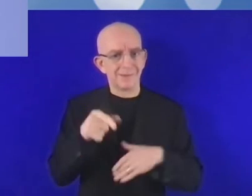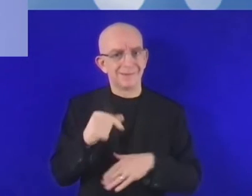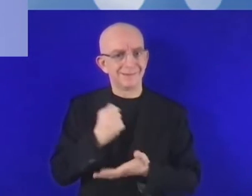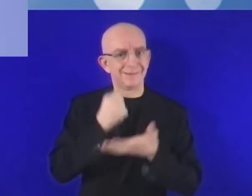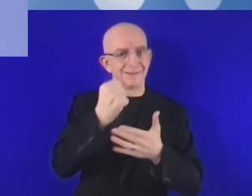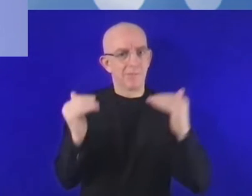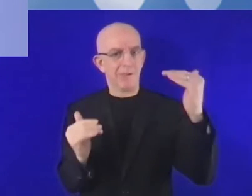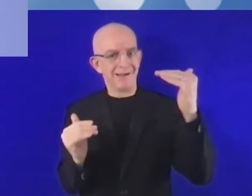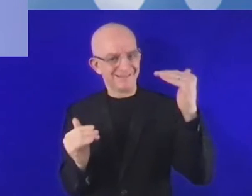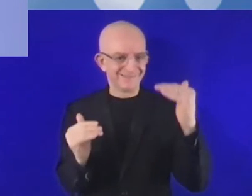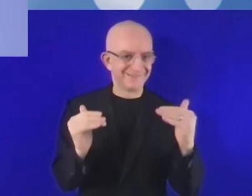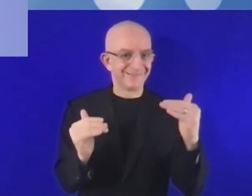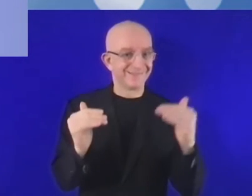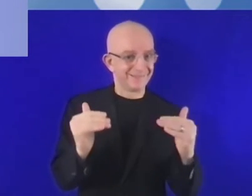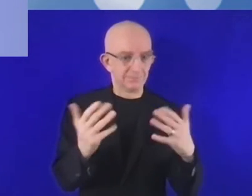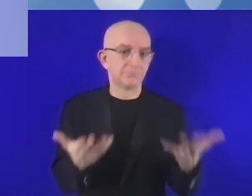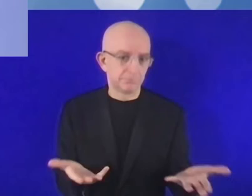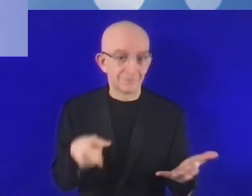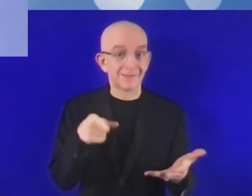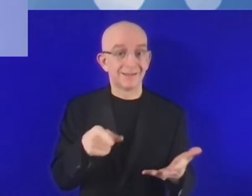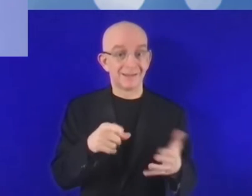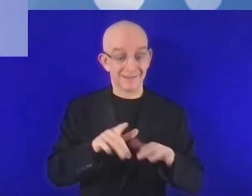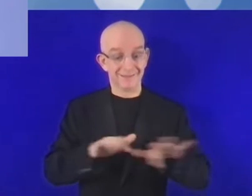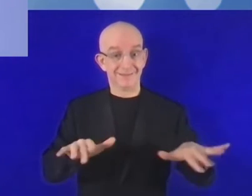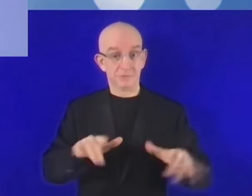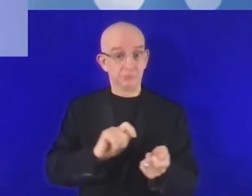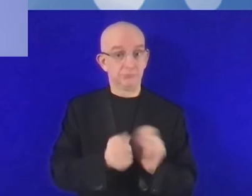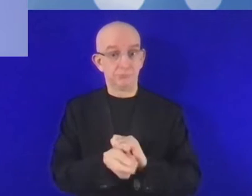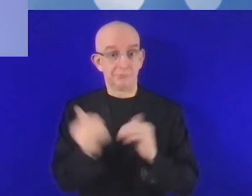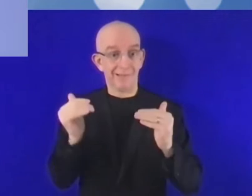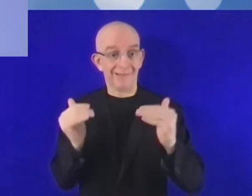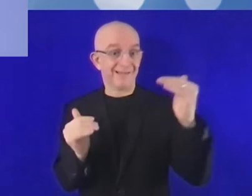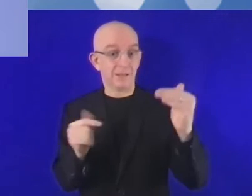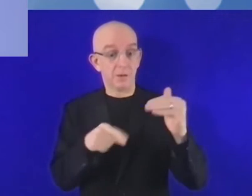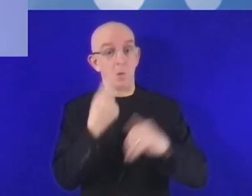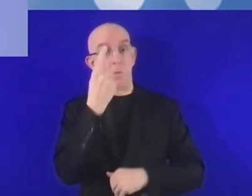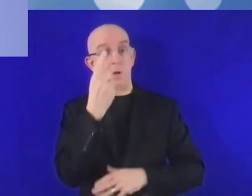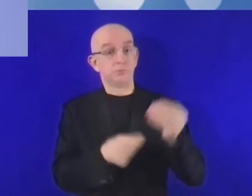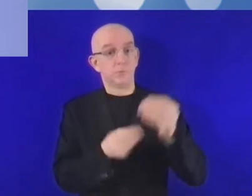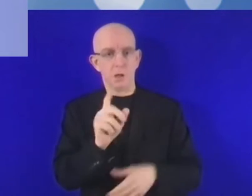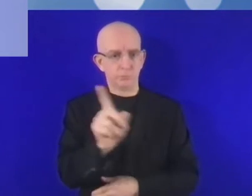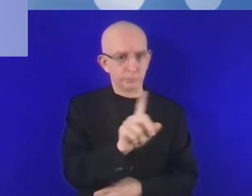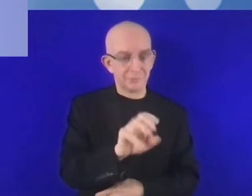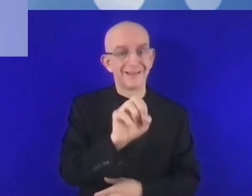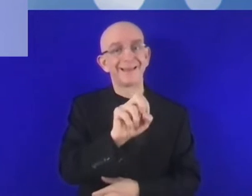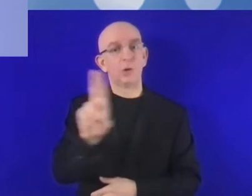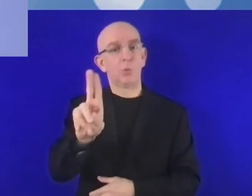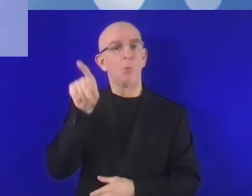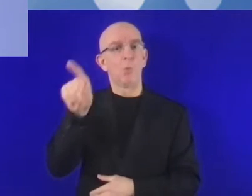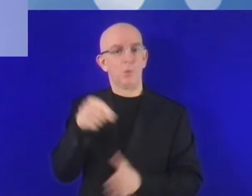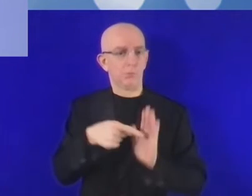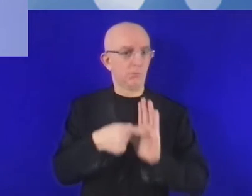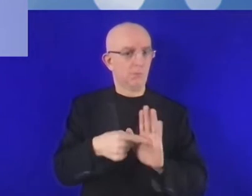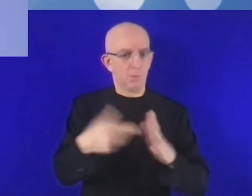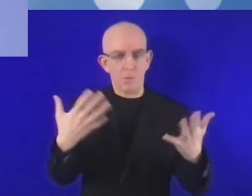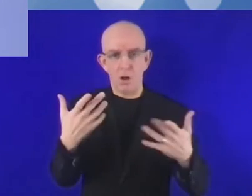цифровой разрыв – это не единственная наша забота. Европейский Союз подчеркивает